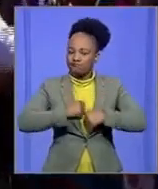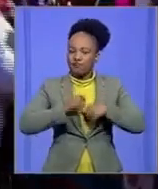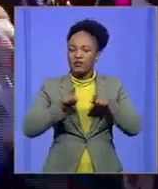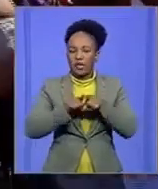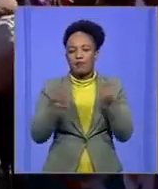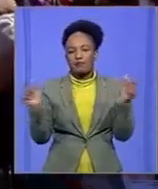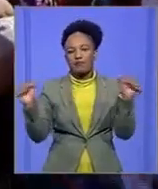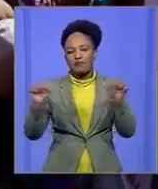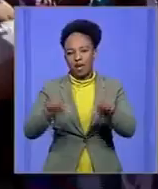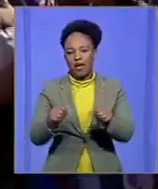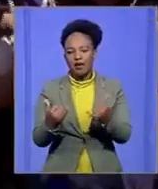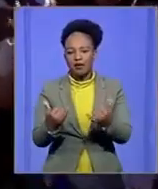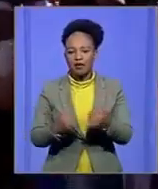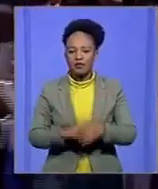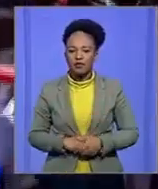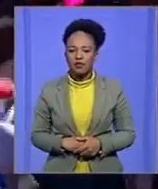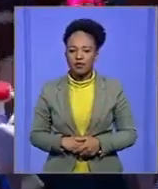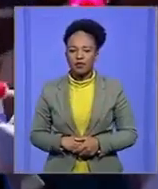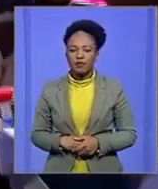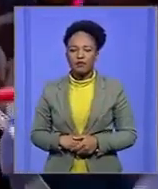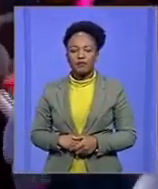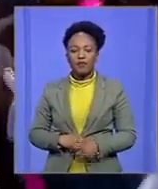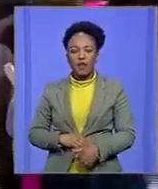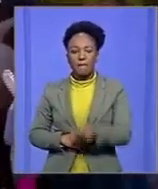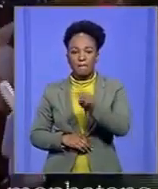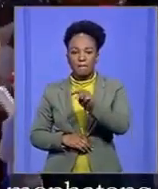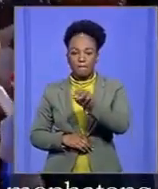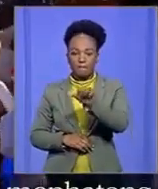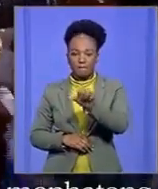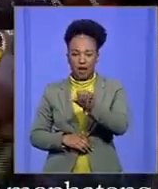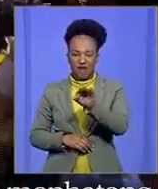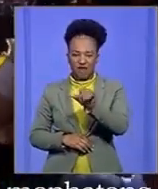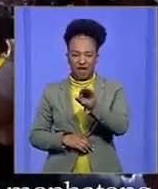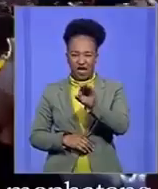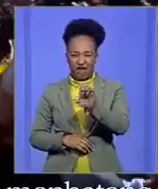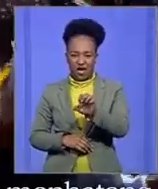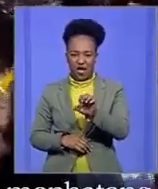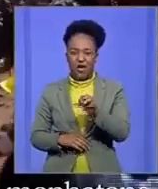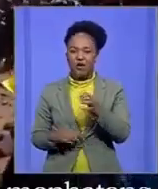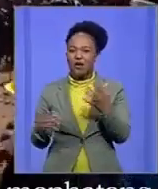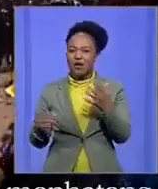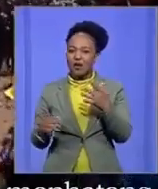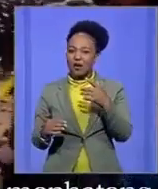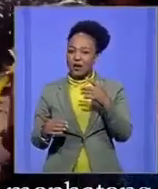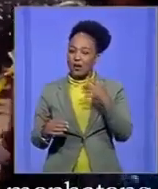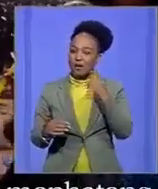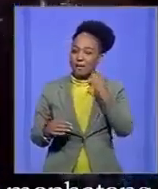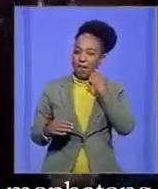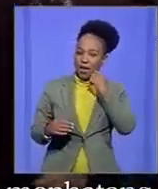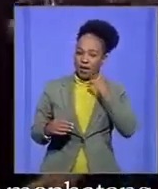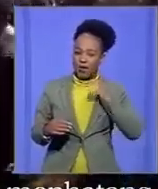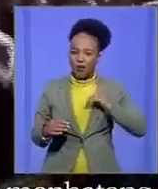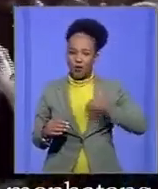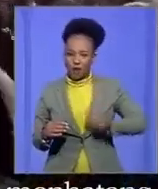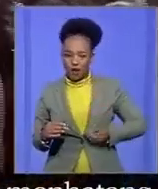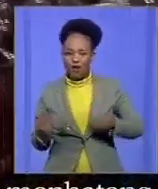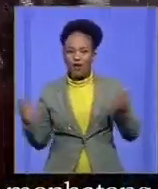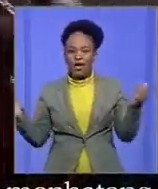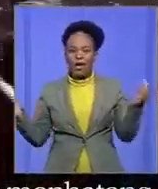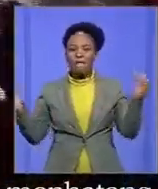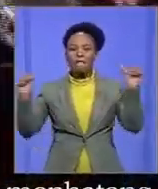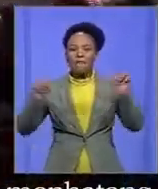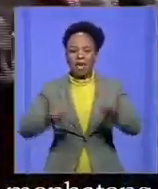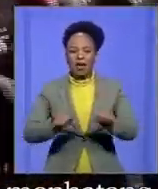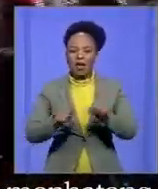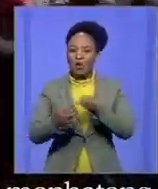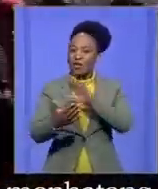Bodika le bia le boalogile komeng ya Mafefe ka ge mo tikologong je banna le basadi ba wela ka nako ye teng ge go opelwa dikoša tša setšo